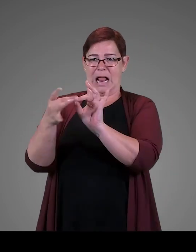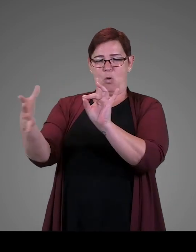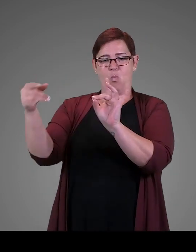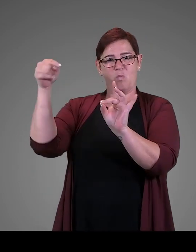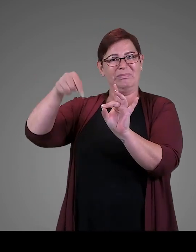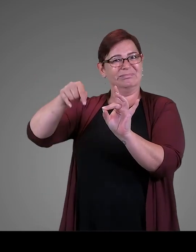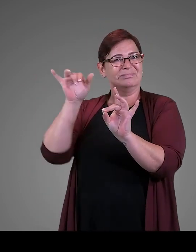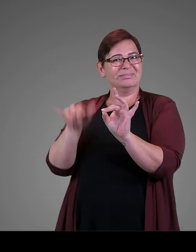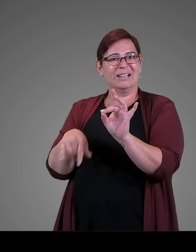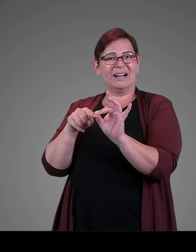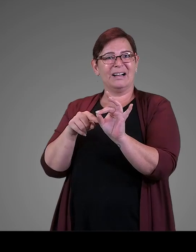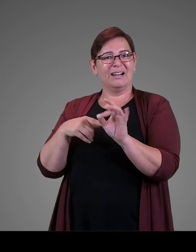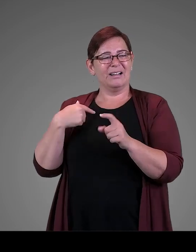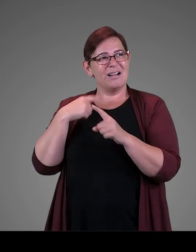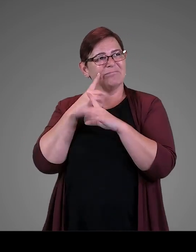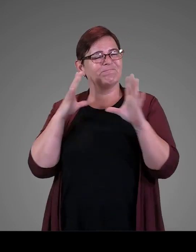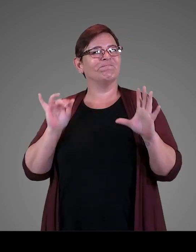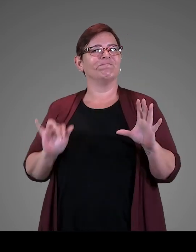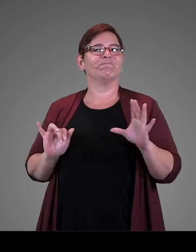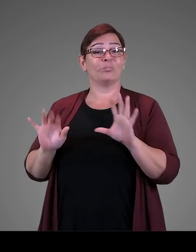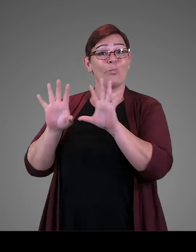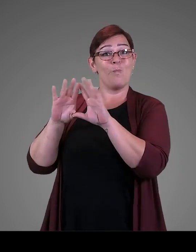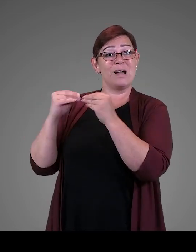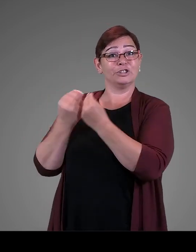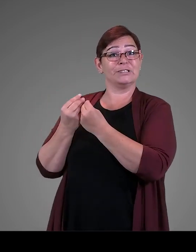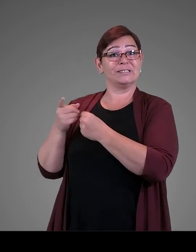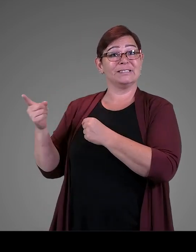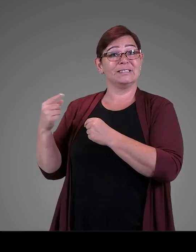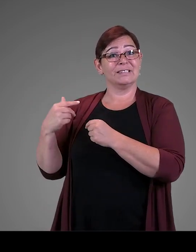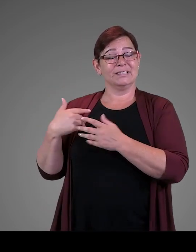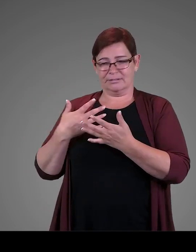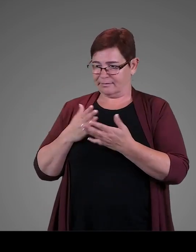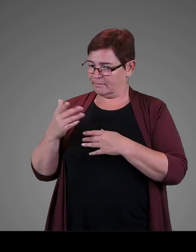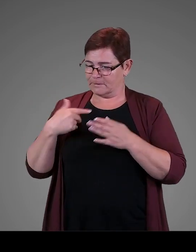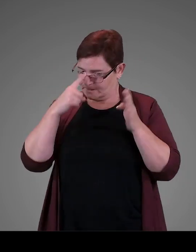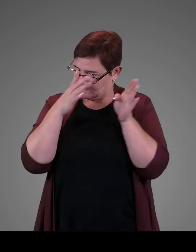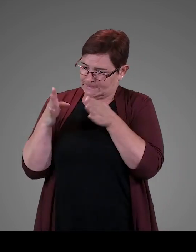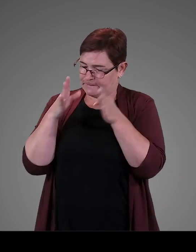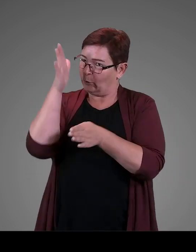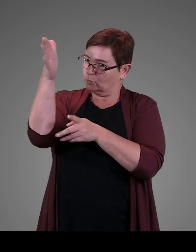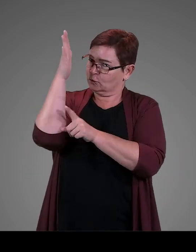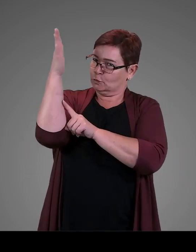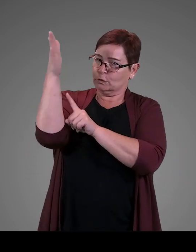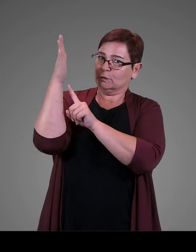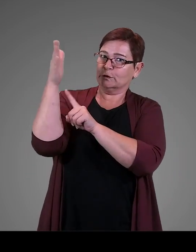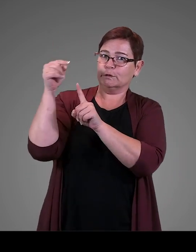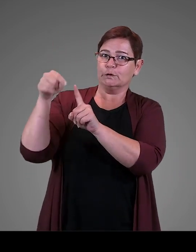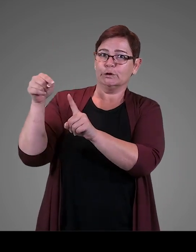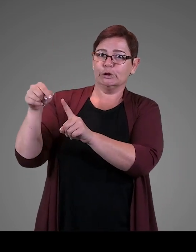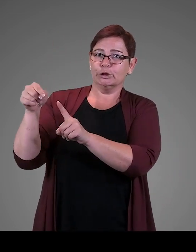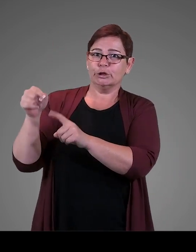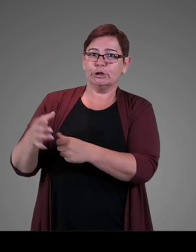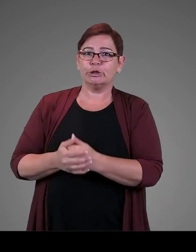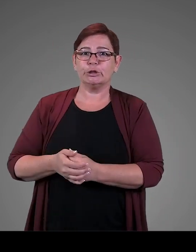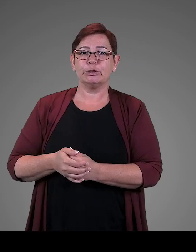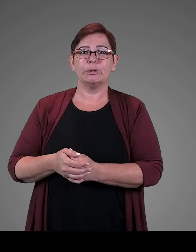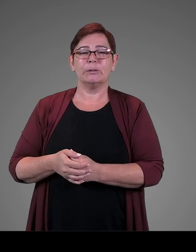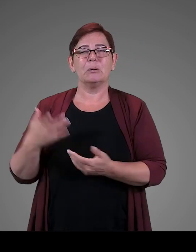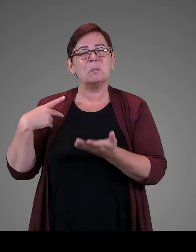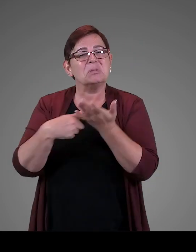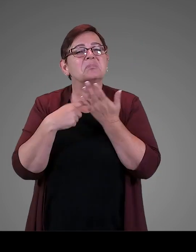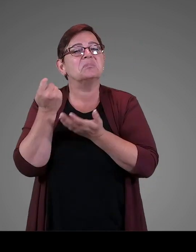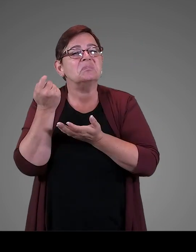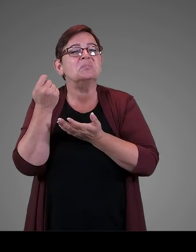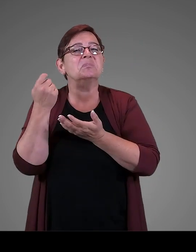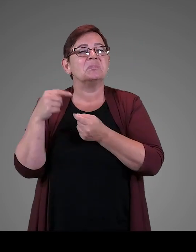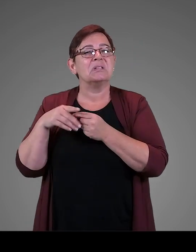idée-là. J'ai réalisé qu'en tant qu'organisme, j'ai souvent travaillé dans une posture de futurité, vers le futur, et